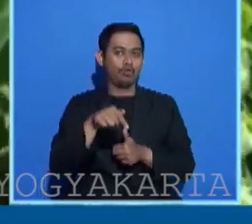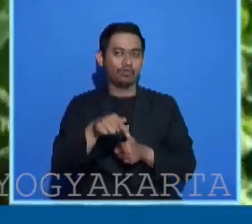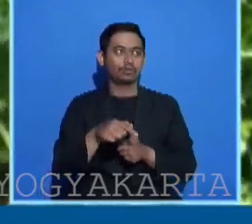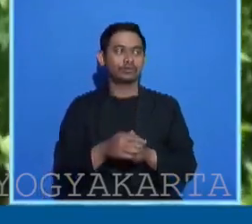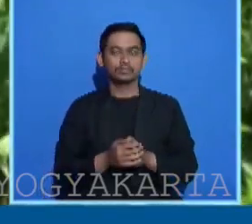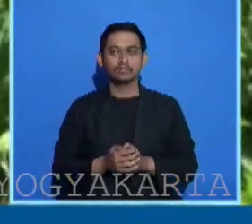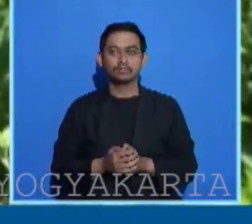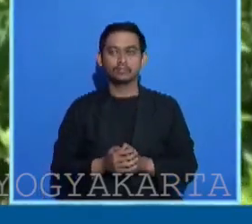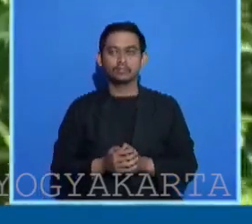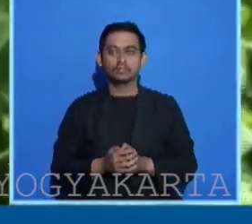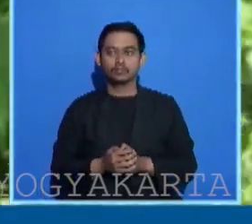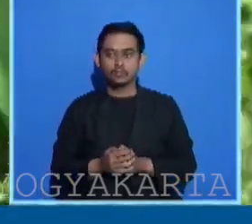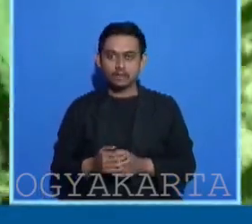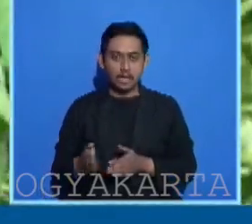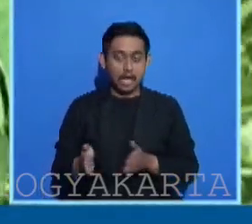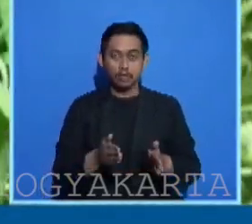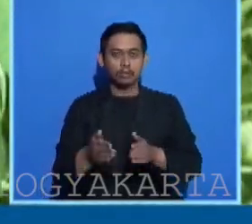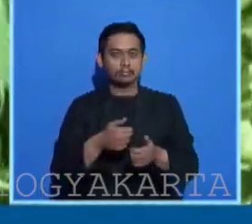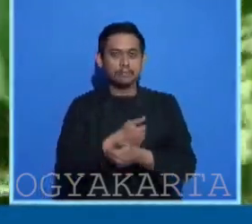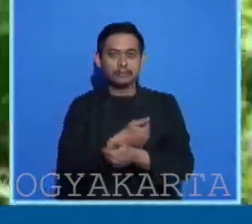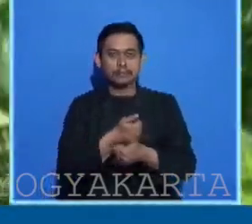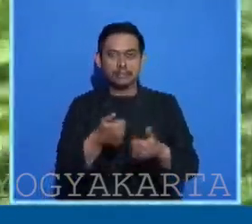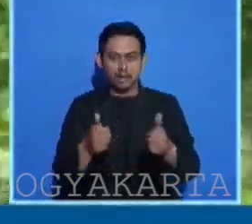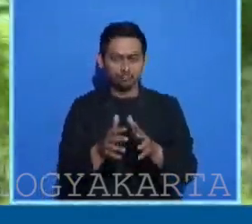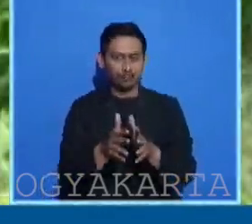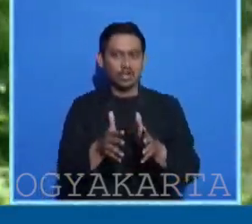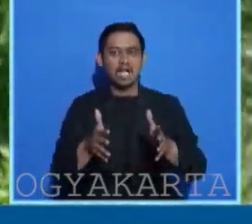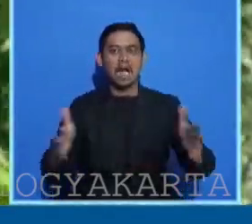ing saluran irigasi setengah